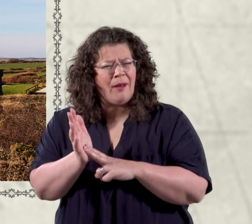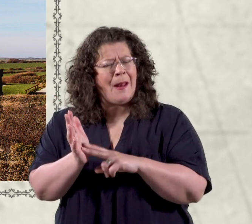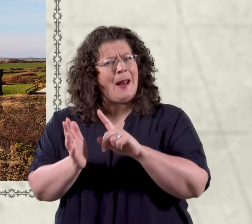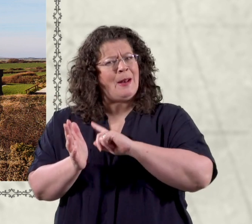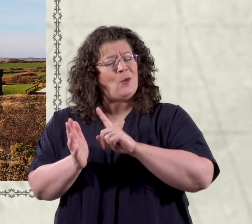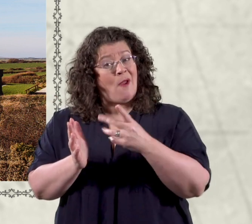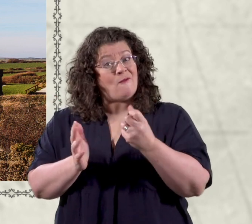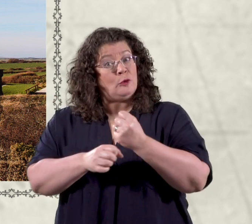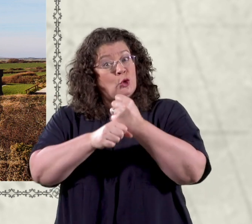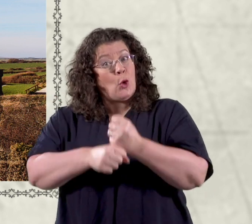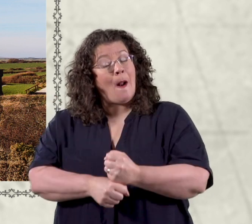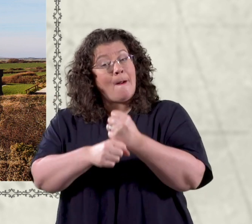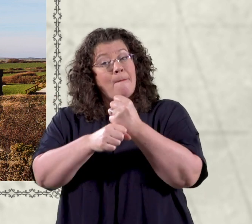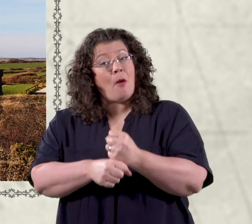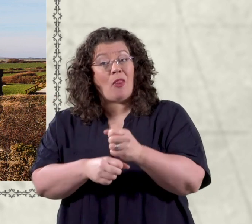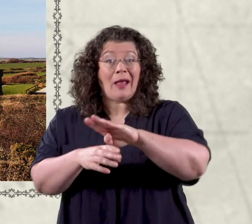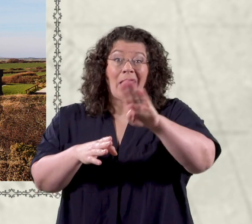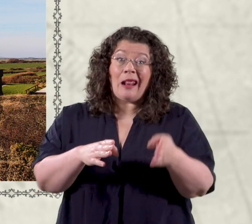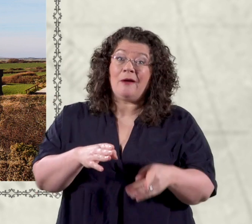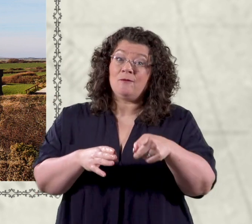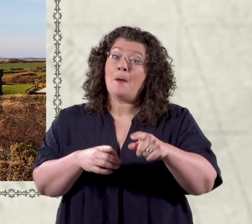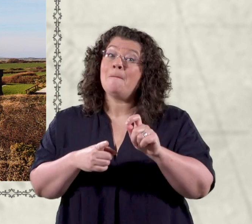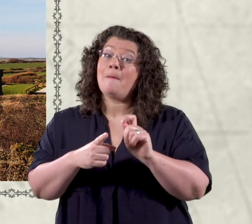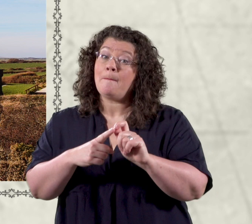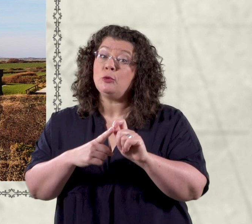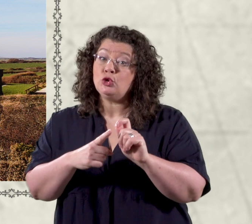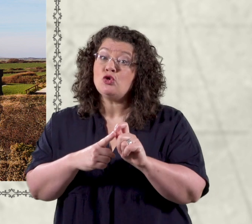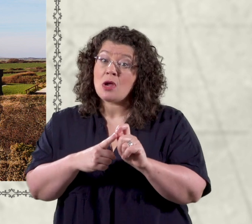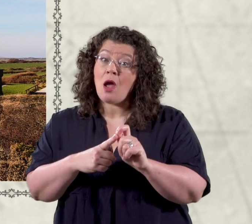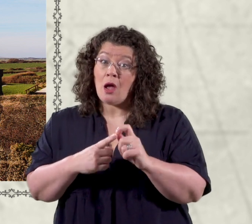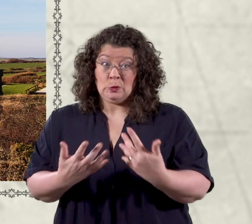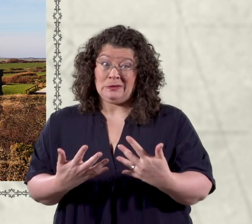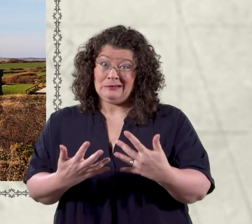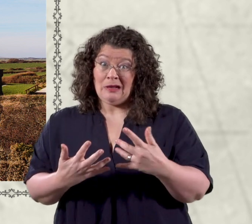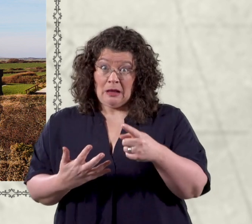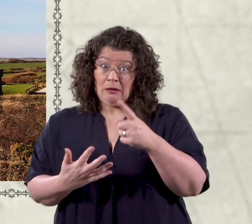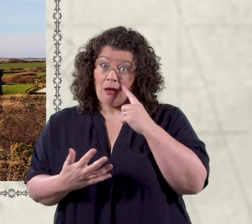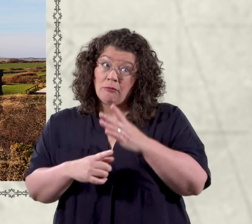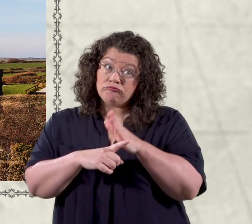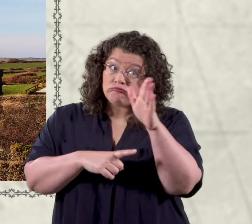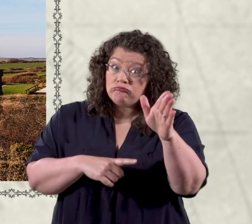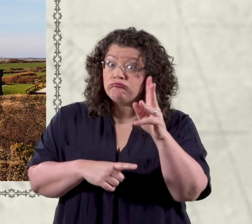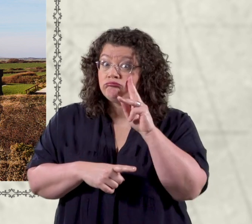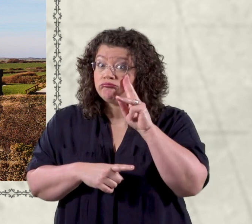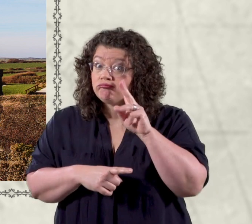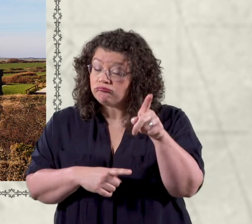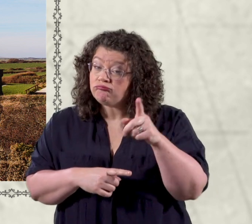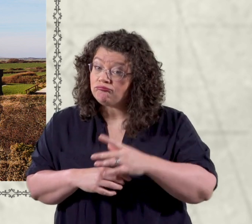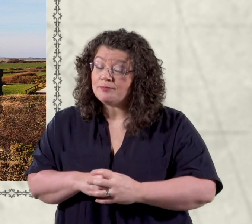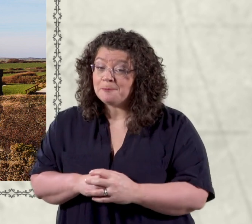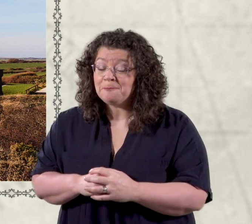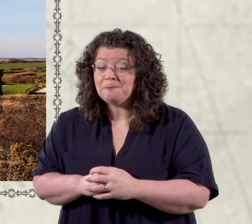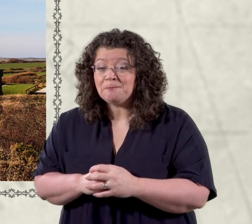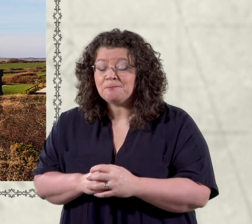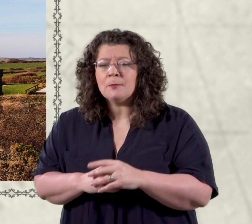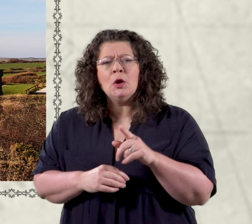gapel sydd ar y clogwyni yn Sir Benfro yn Capel Non, da chi'n gweld. Roedd fy mam yn ferch i